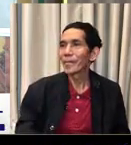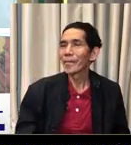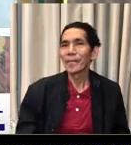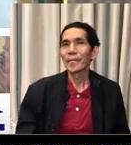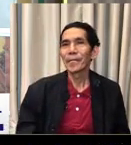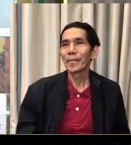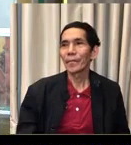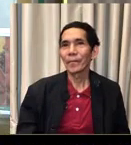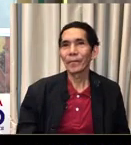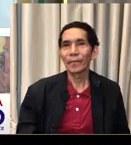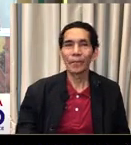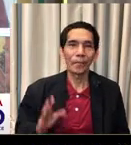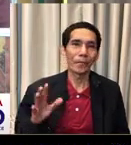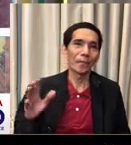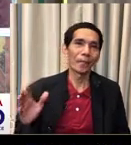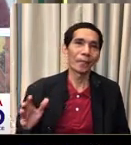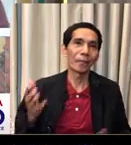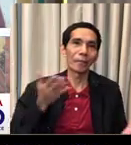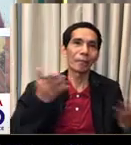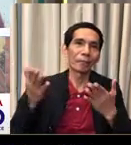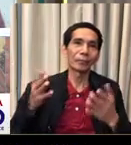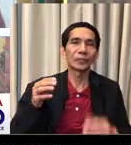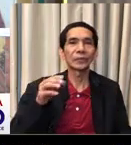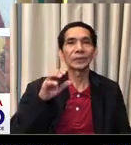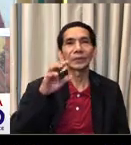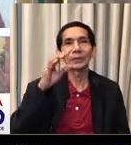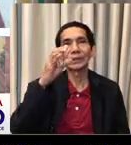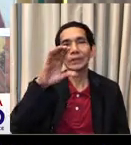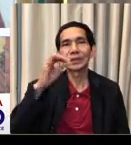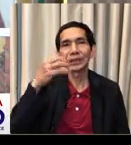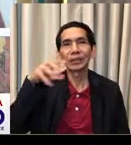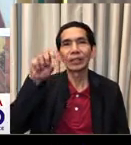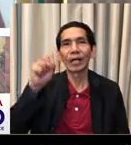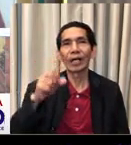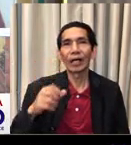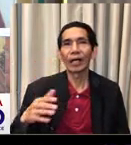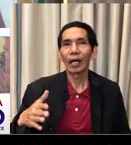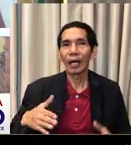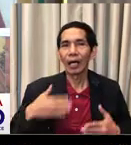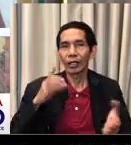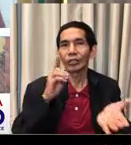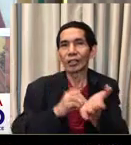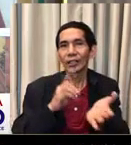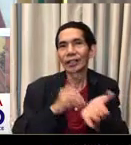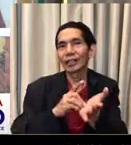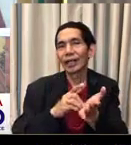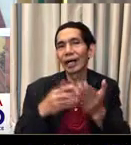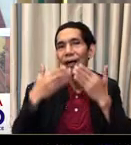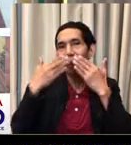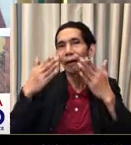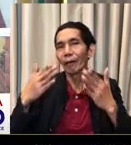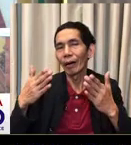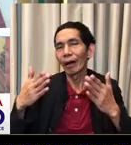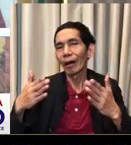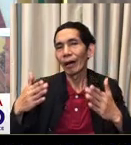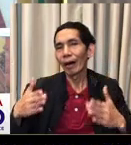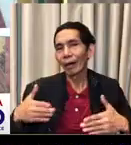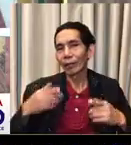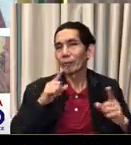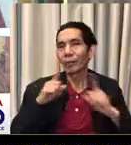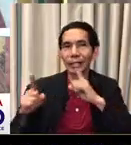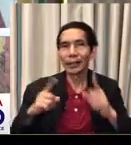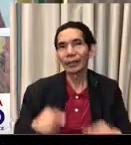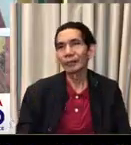Bandin. 40 years in service under CGSO. Happy birthday kay Doktora Mariel Ann De La Rea of De La Salle Medical